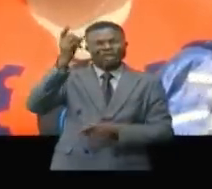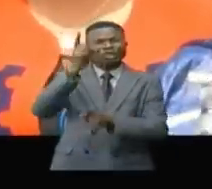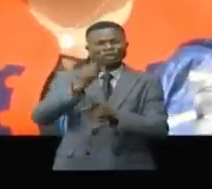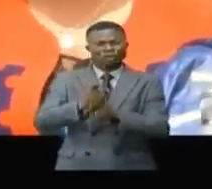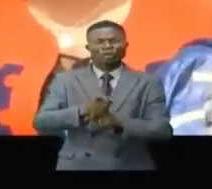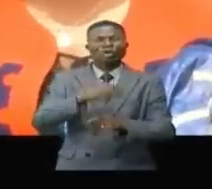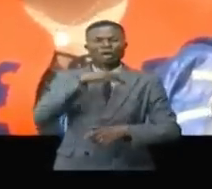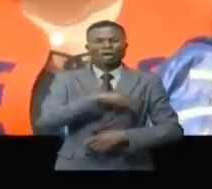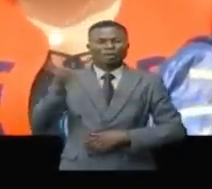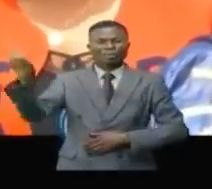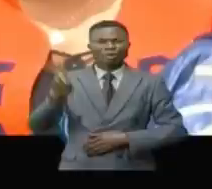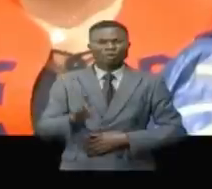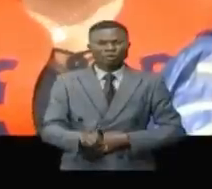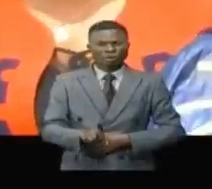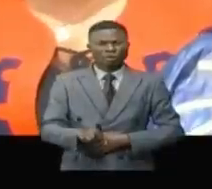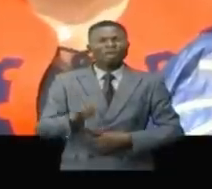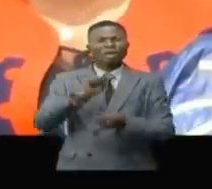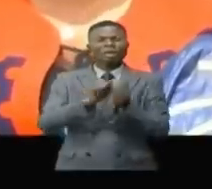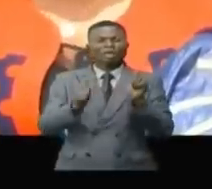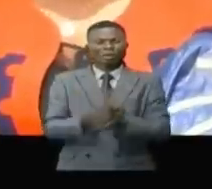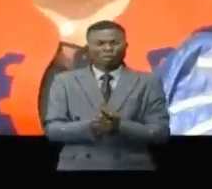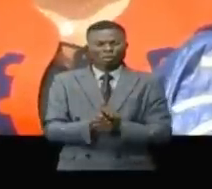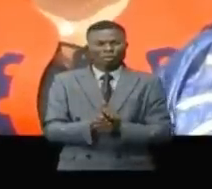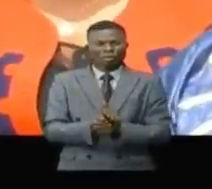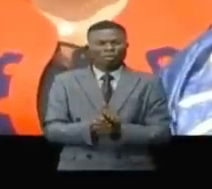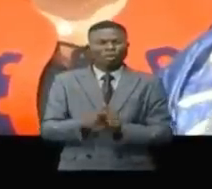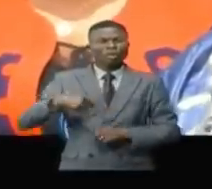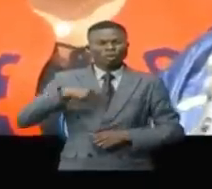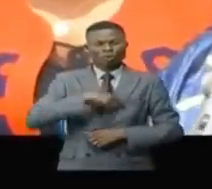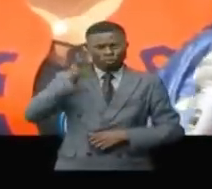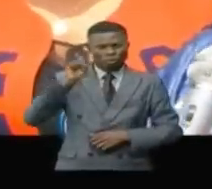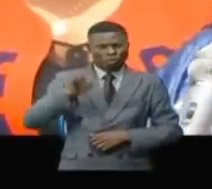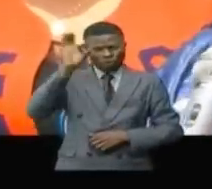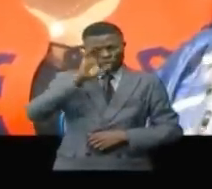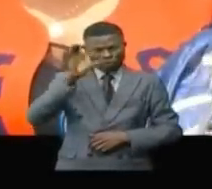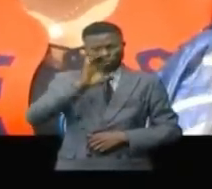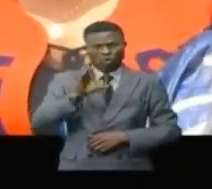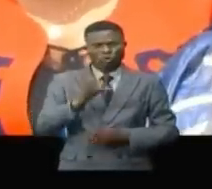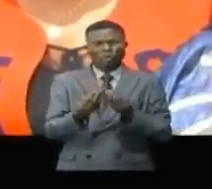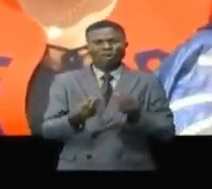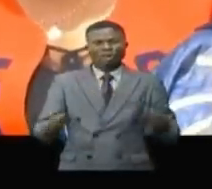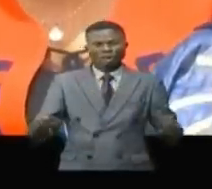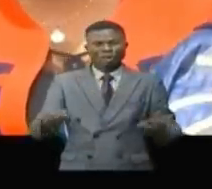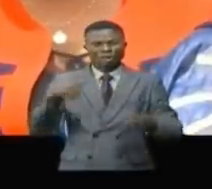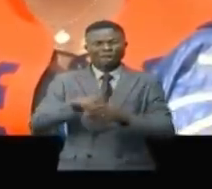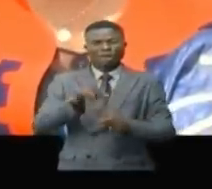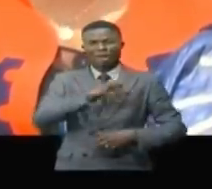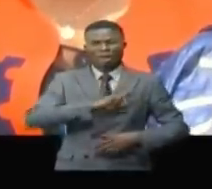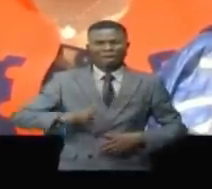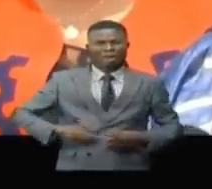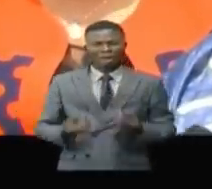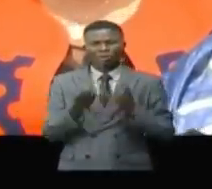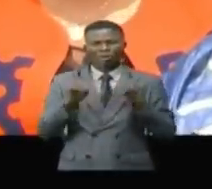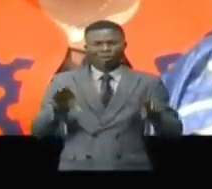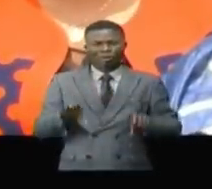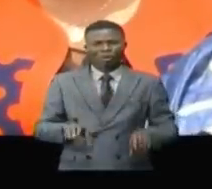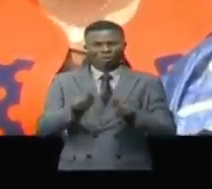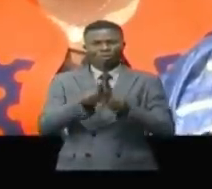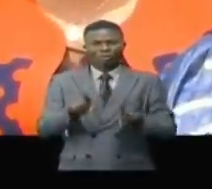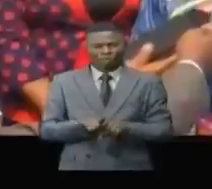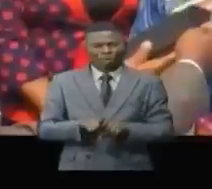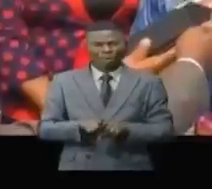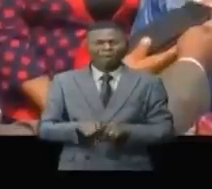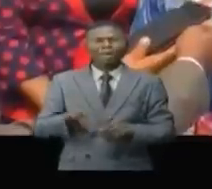mission et les défis auxquels la République démocratique du Congo et la